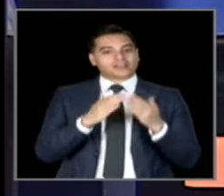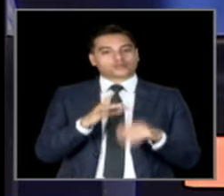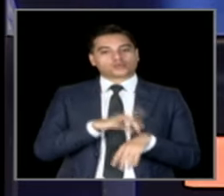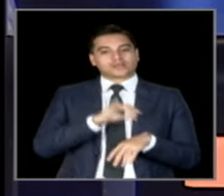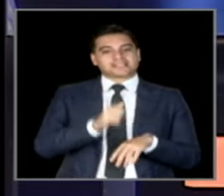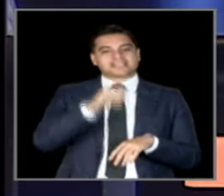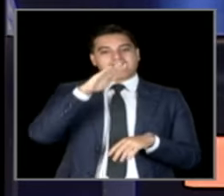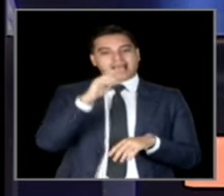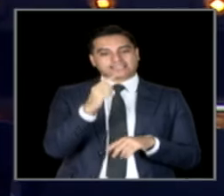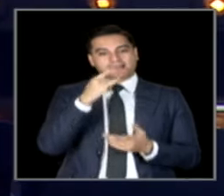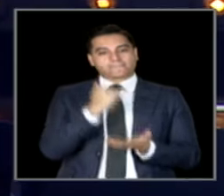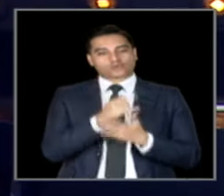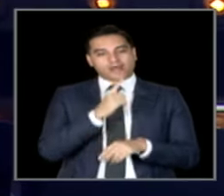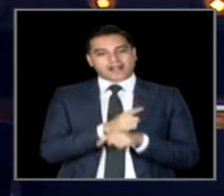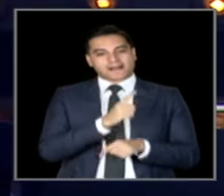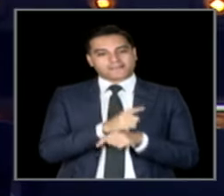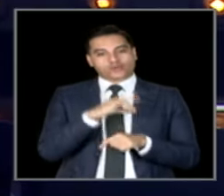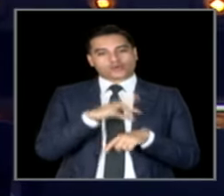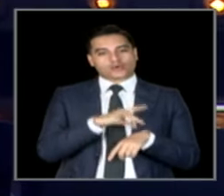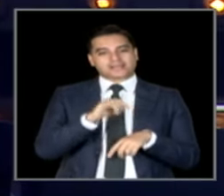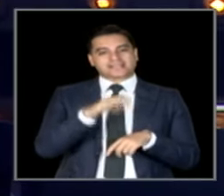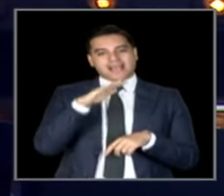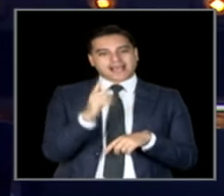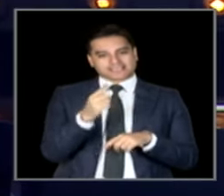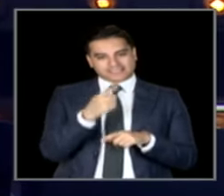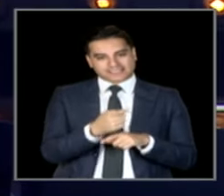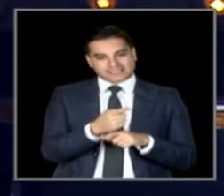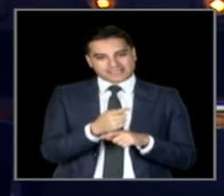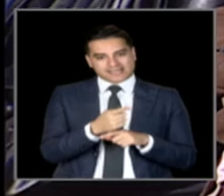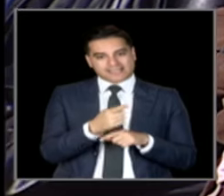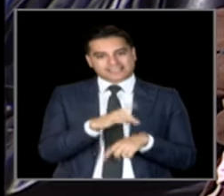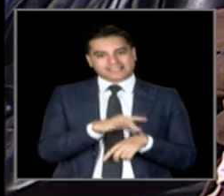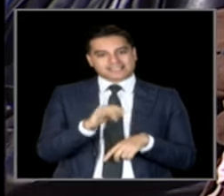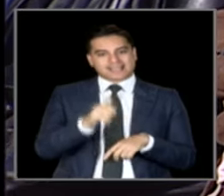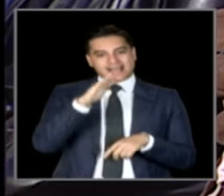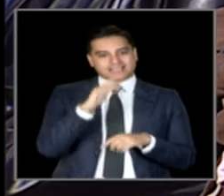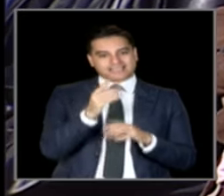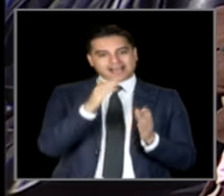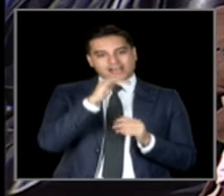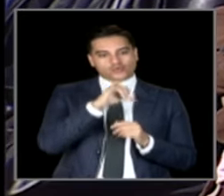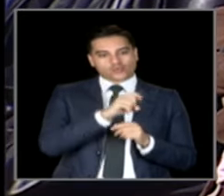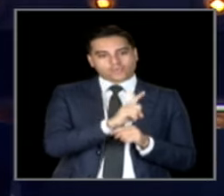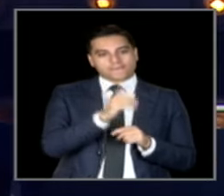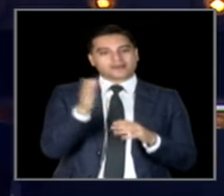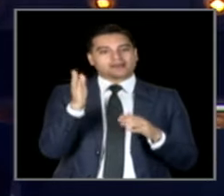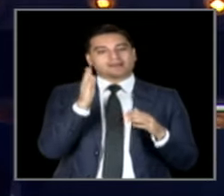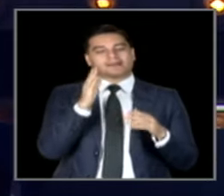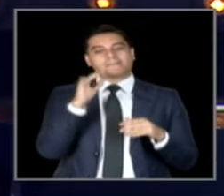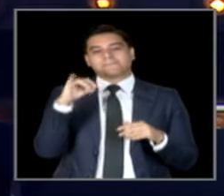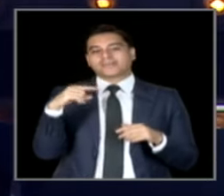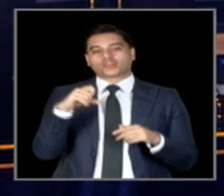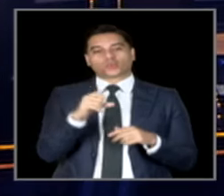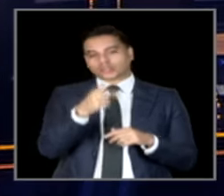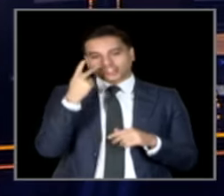دكتور ياسر، المدير الفني دكتور ياسر ايوب. تمام. ميدو، متوقع ايه من